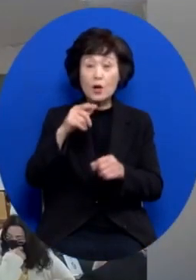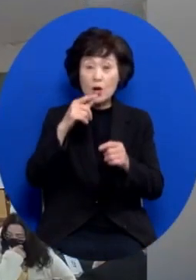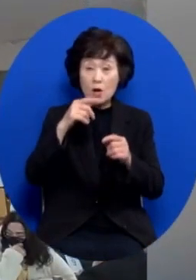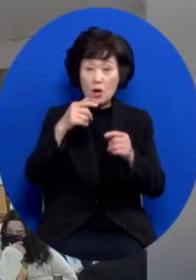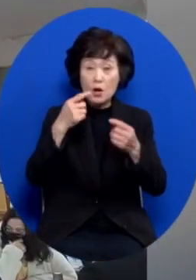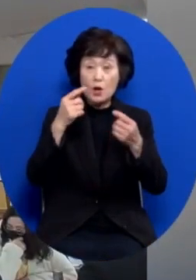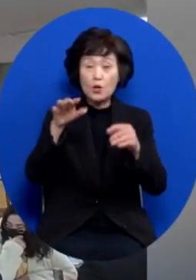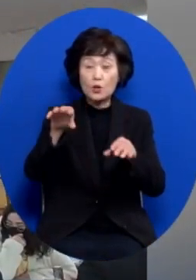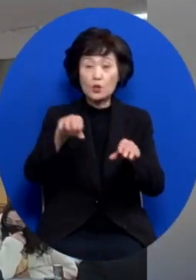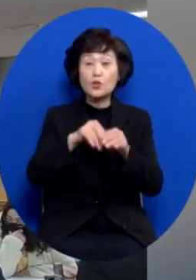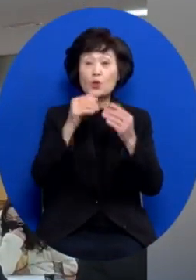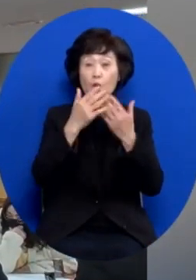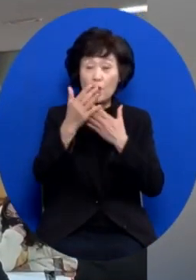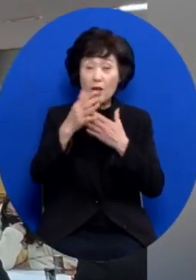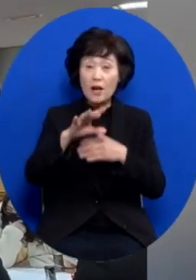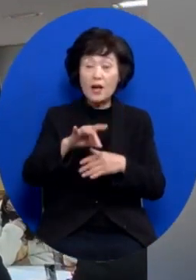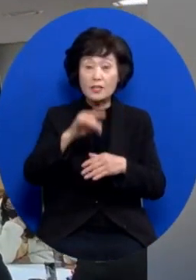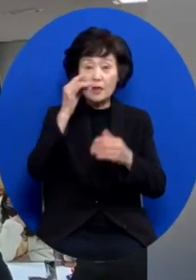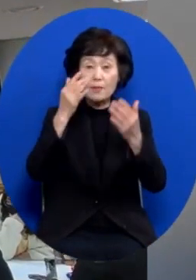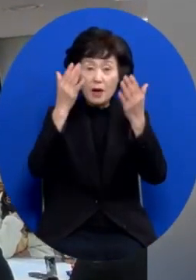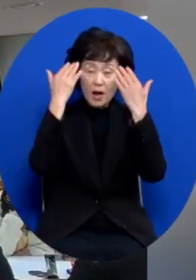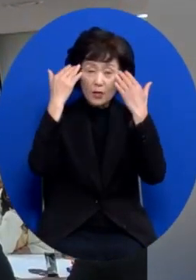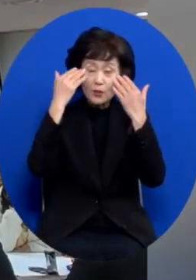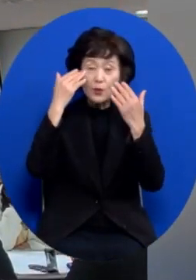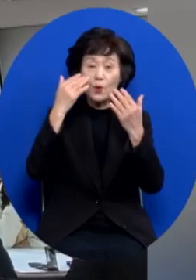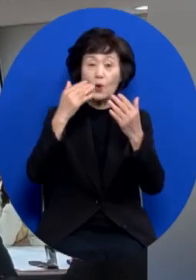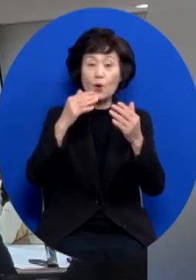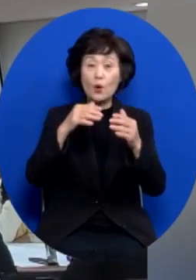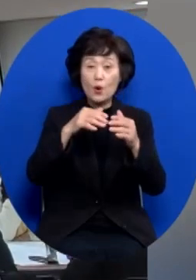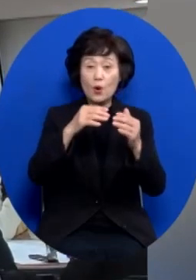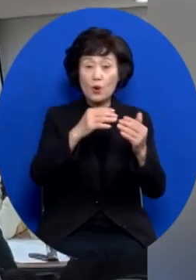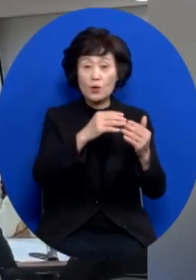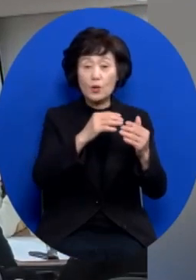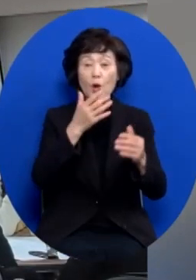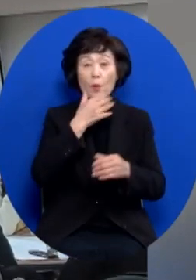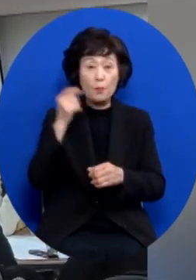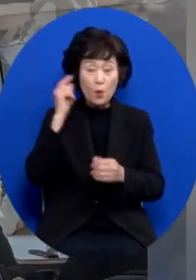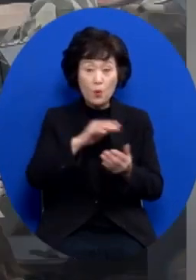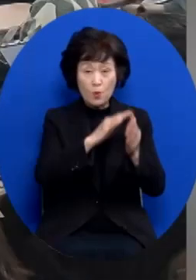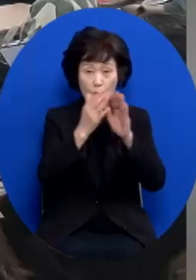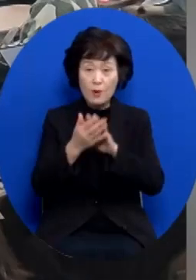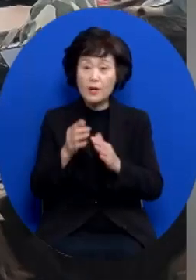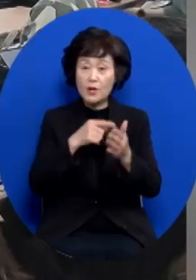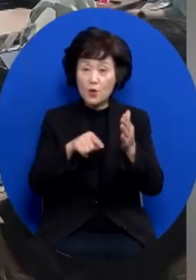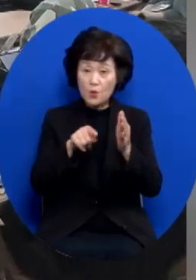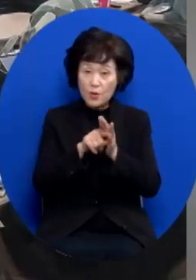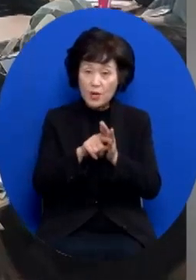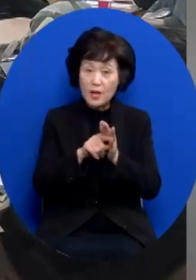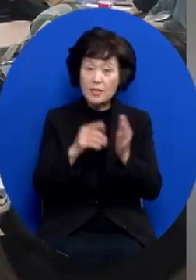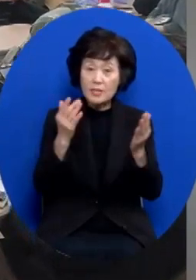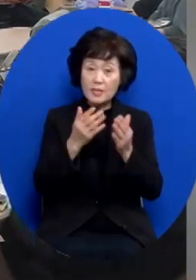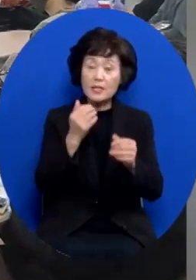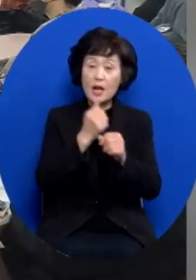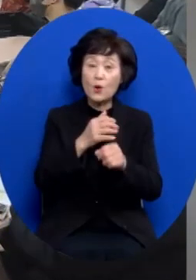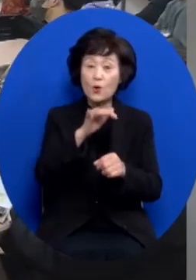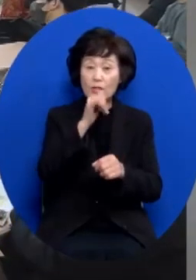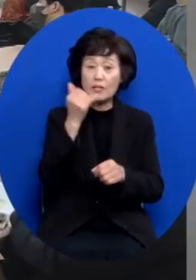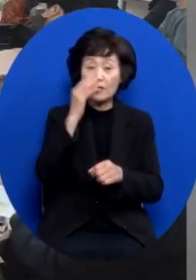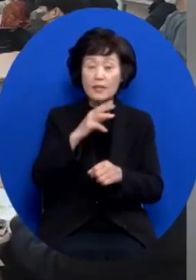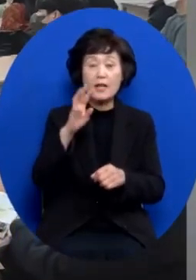선교사인 최새롬 목사가 이끄는 학원 복음화 인큐베이팅에서 최근 36명의 학원 전문 사역자를 배출했습니다